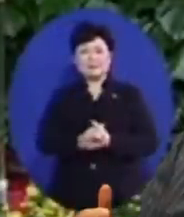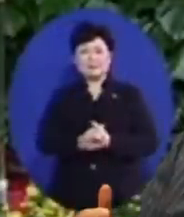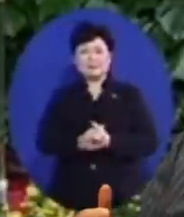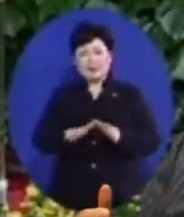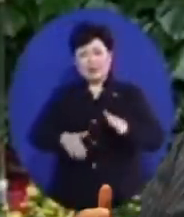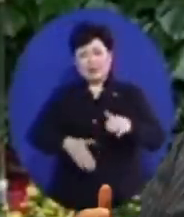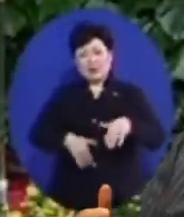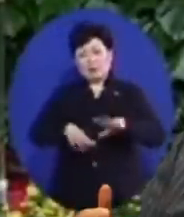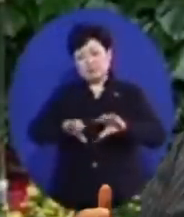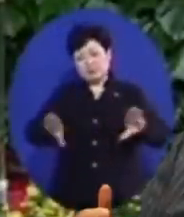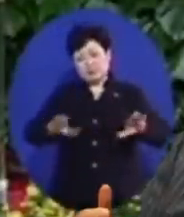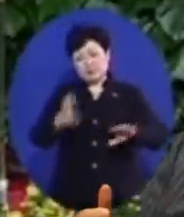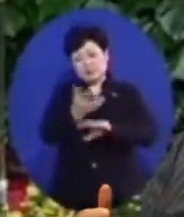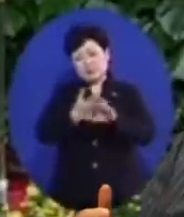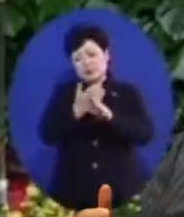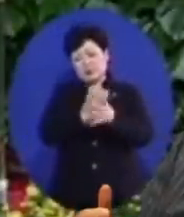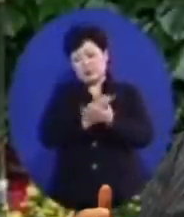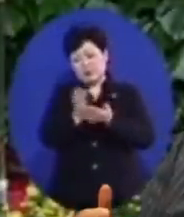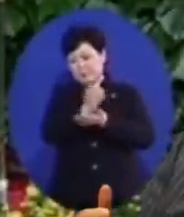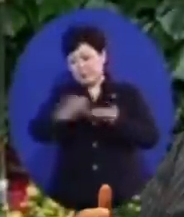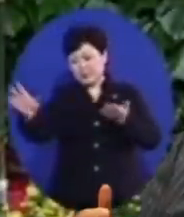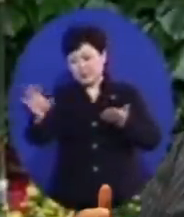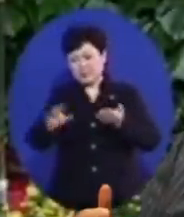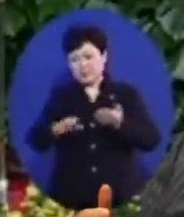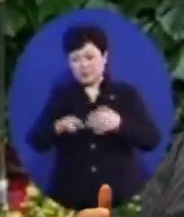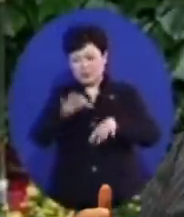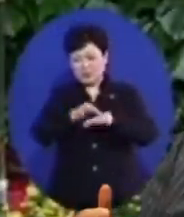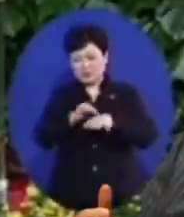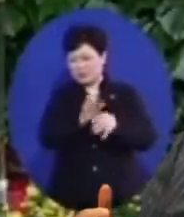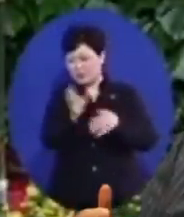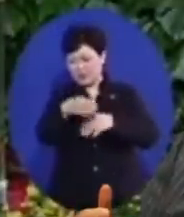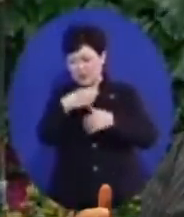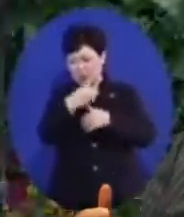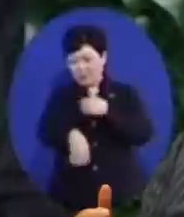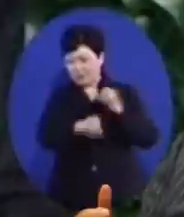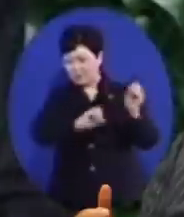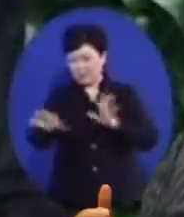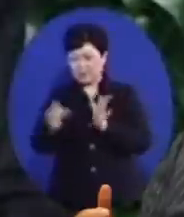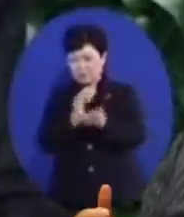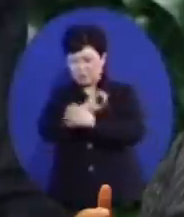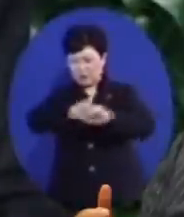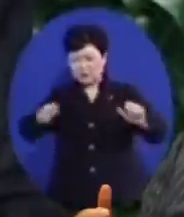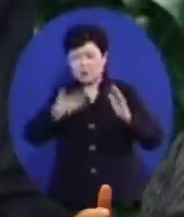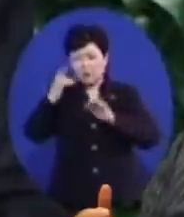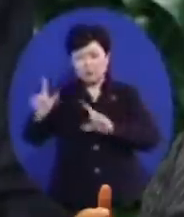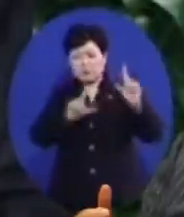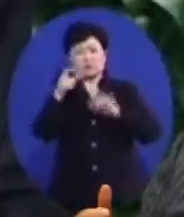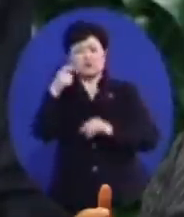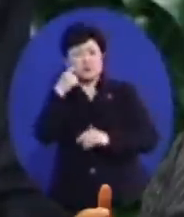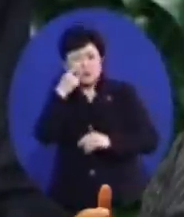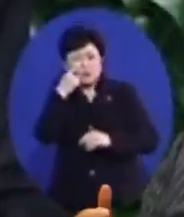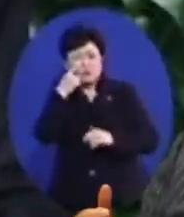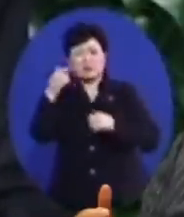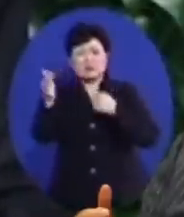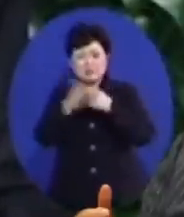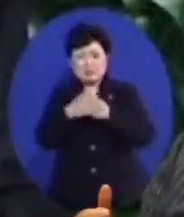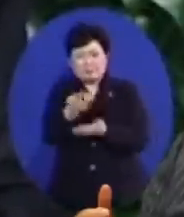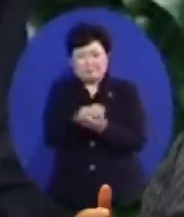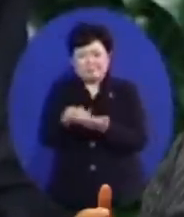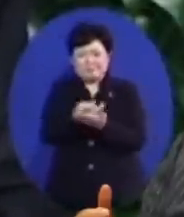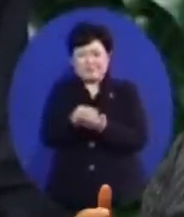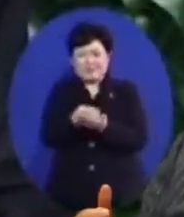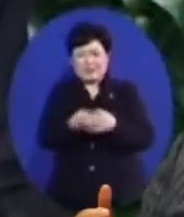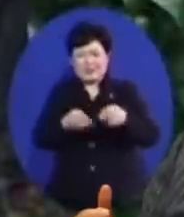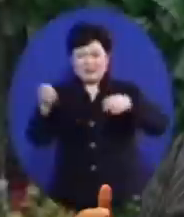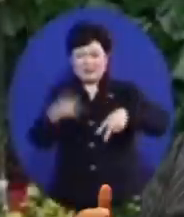부드러운 털을 제하여 버리고 가죽을 제하여 버리니까 광야에서 먹고 살 수가 없습니다. 그러니까 아우성을 치지요. 신명기